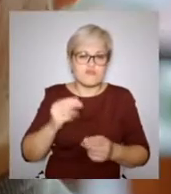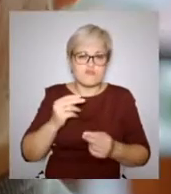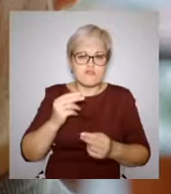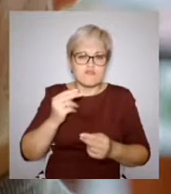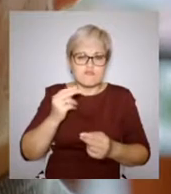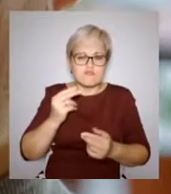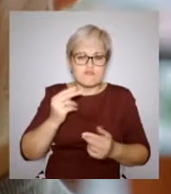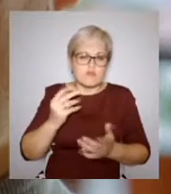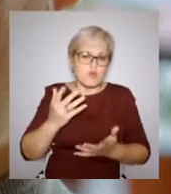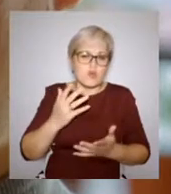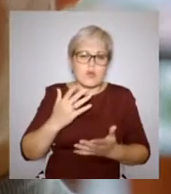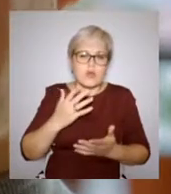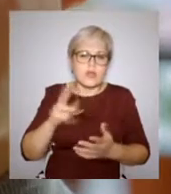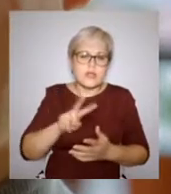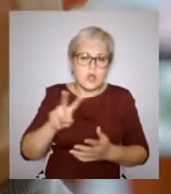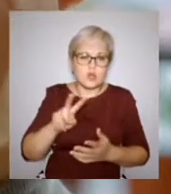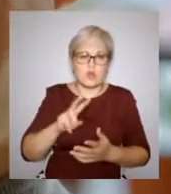и поэзии